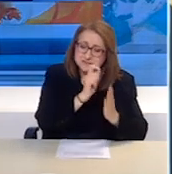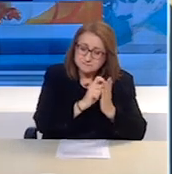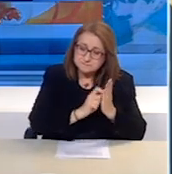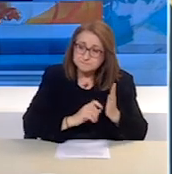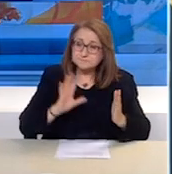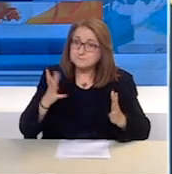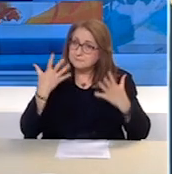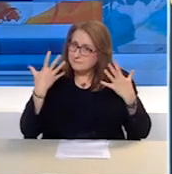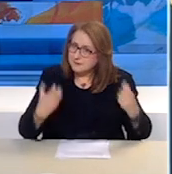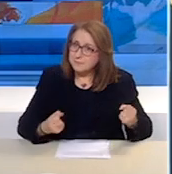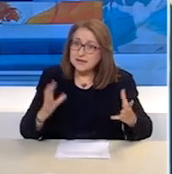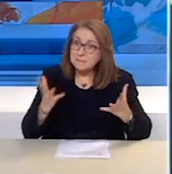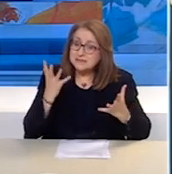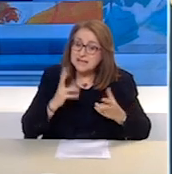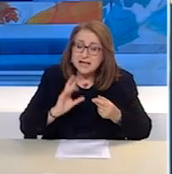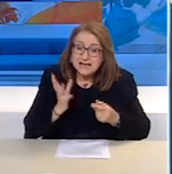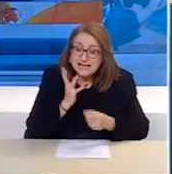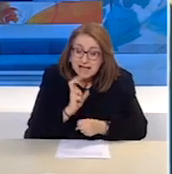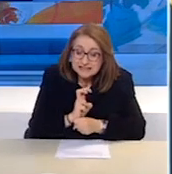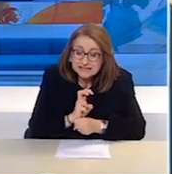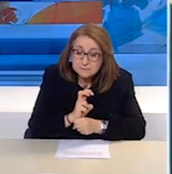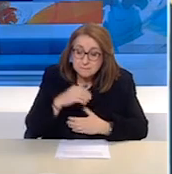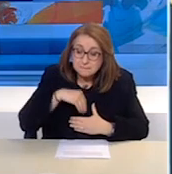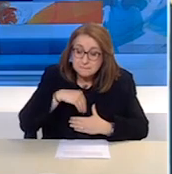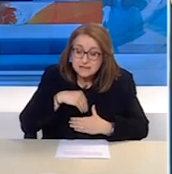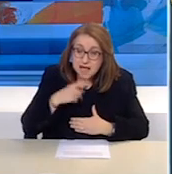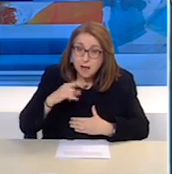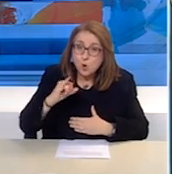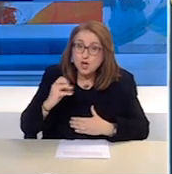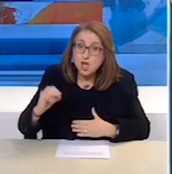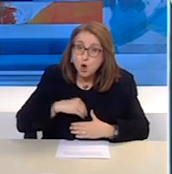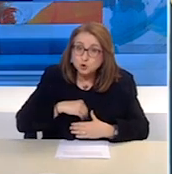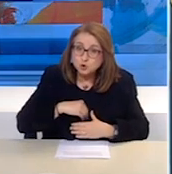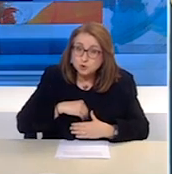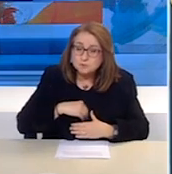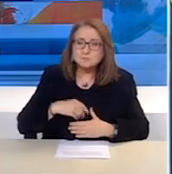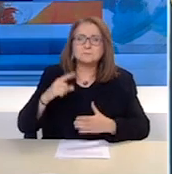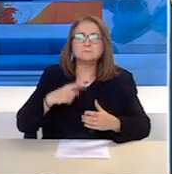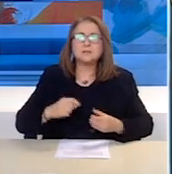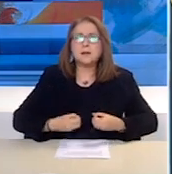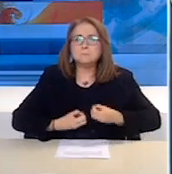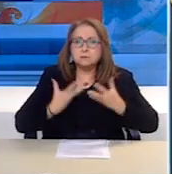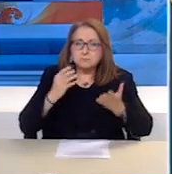του ιού, το οποίο δεν σημαίνει και μετάδοση του ιού και όχι για επαναλίμωξη. Αλλά θα το παρακολουθήσουμε μέχρι τέλος.